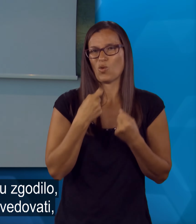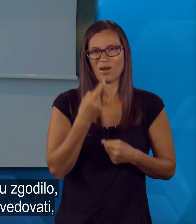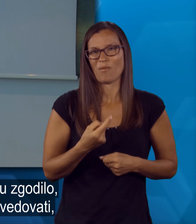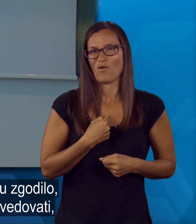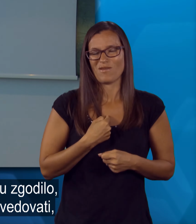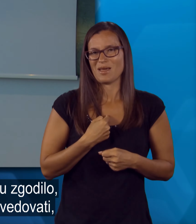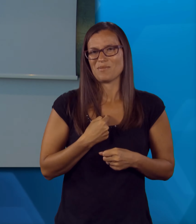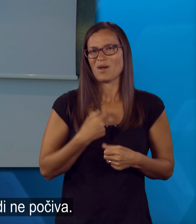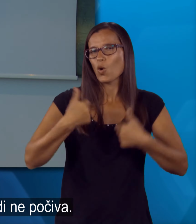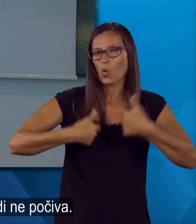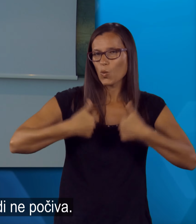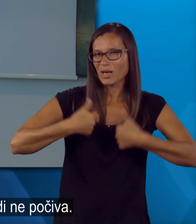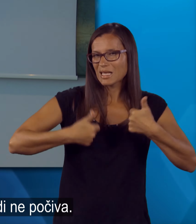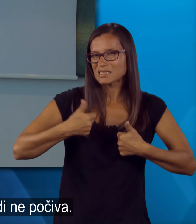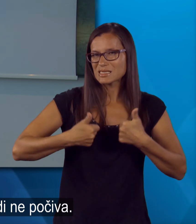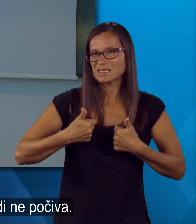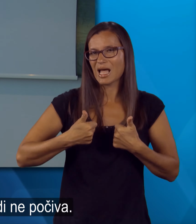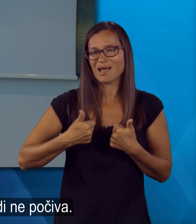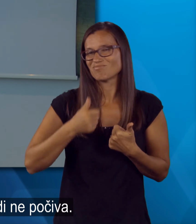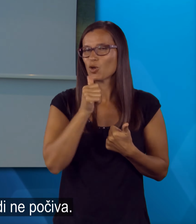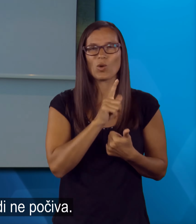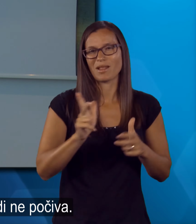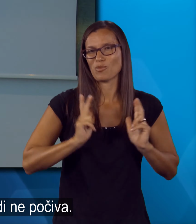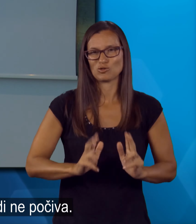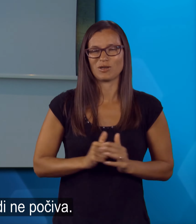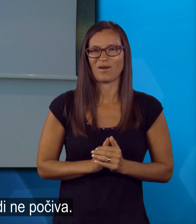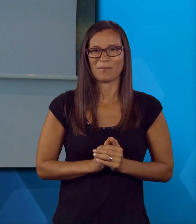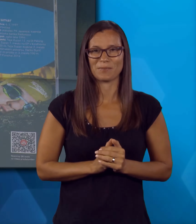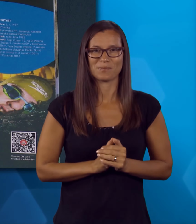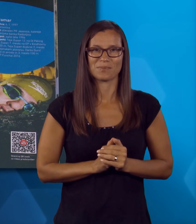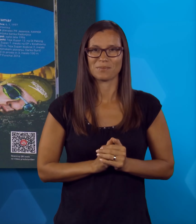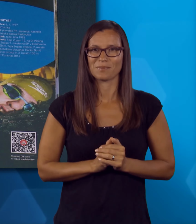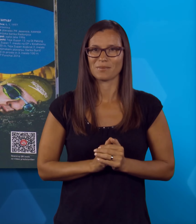težko napovedovati, kaj ti konkurenca tudi ne počiva.